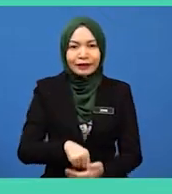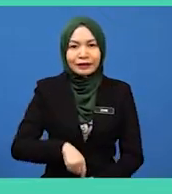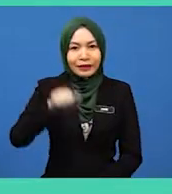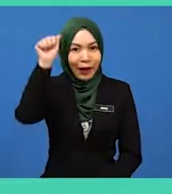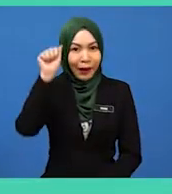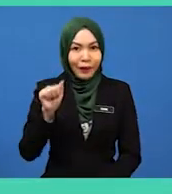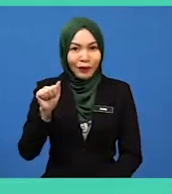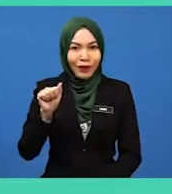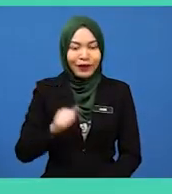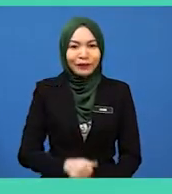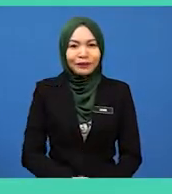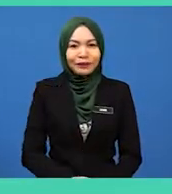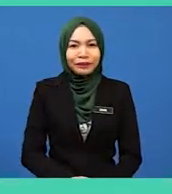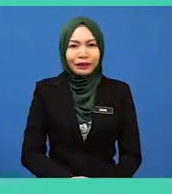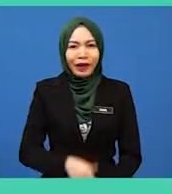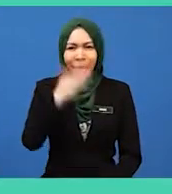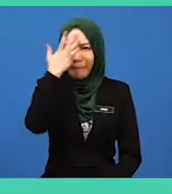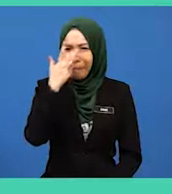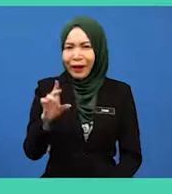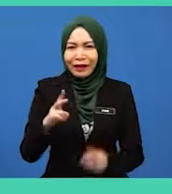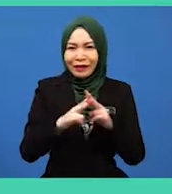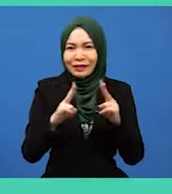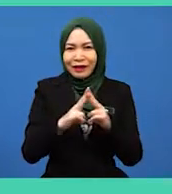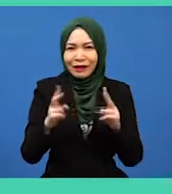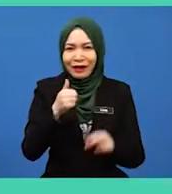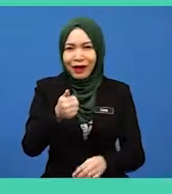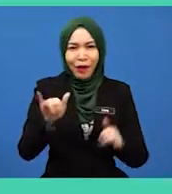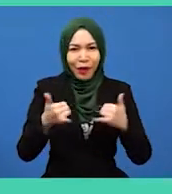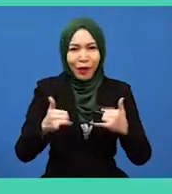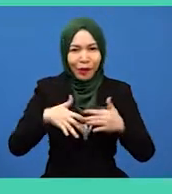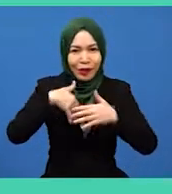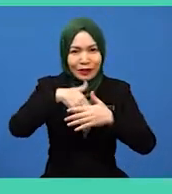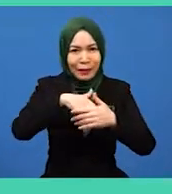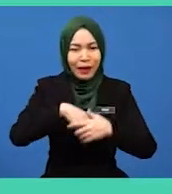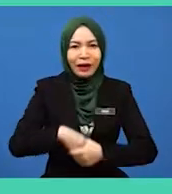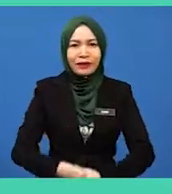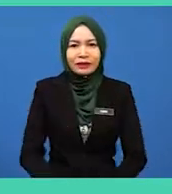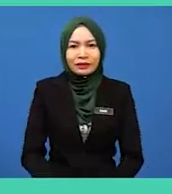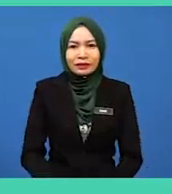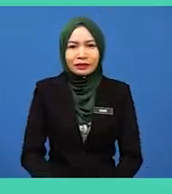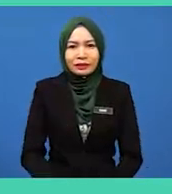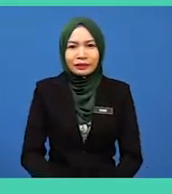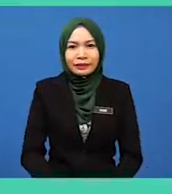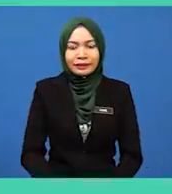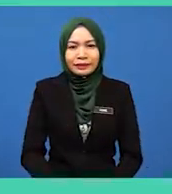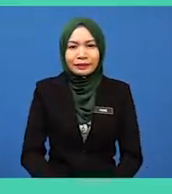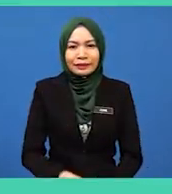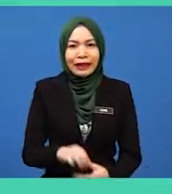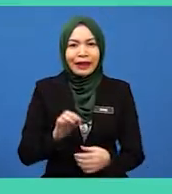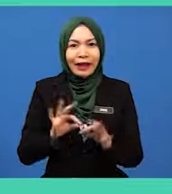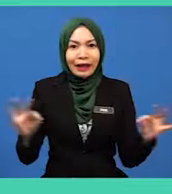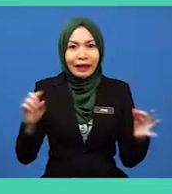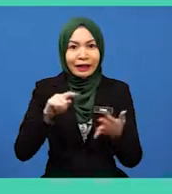Amboi, handal sungguh Akmal bermain bola sepak. Dalam ayat